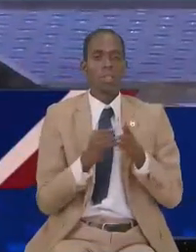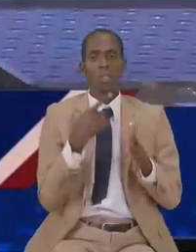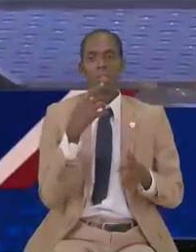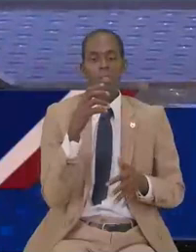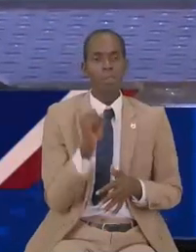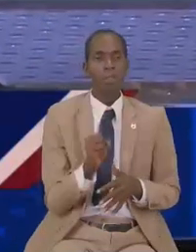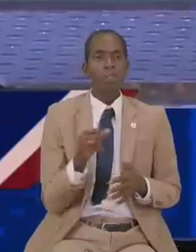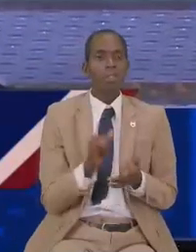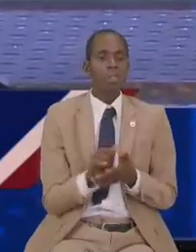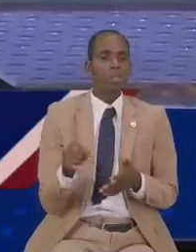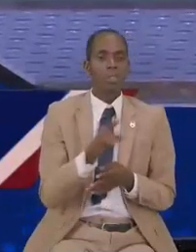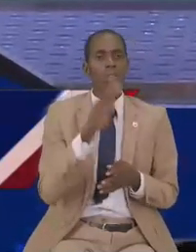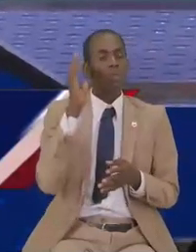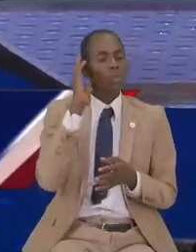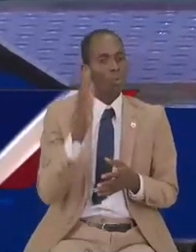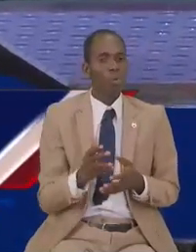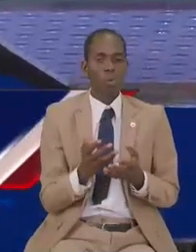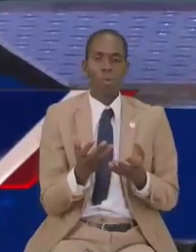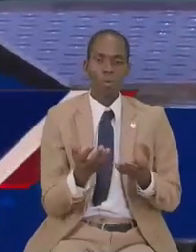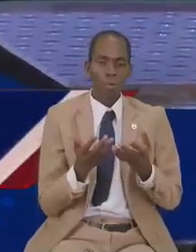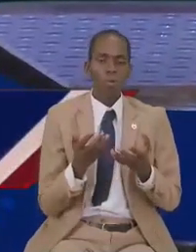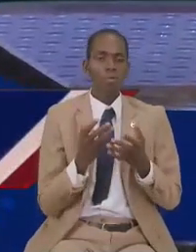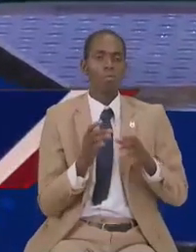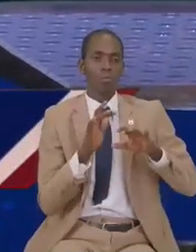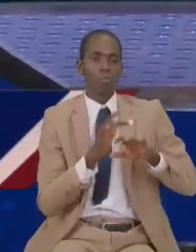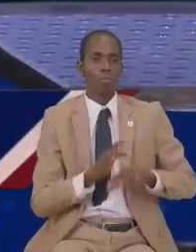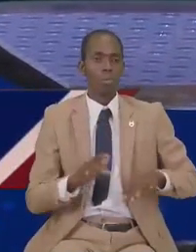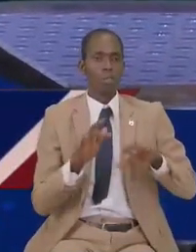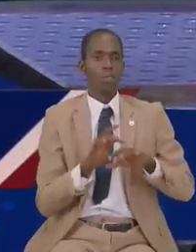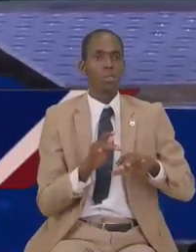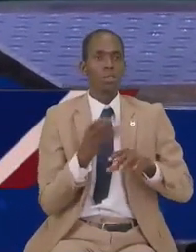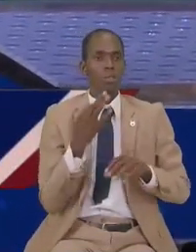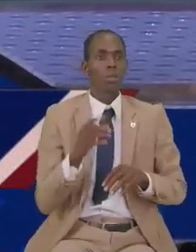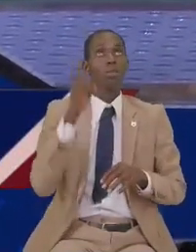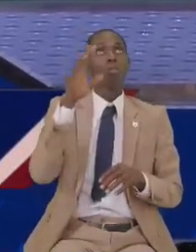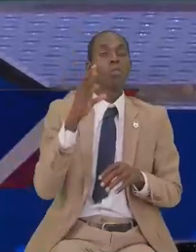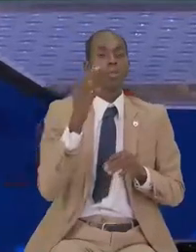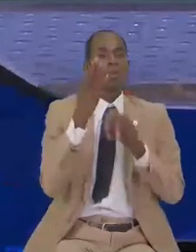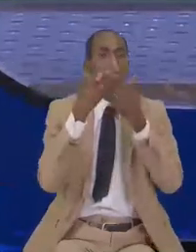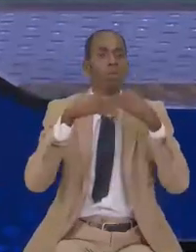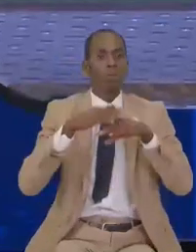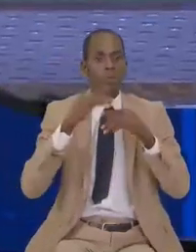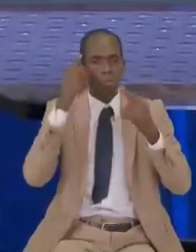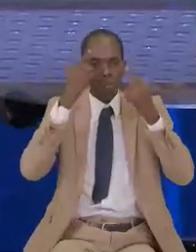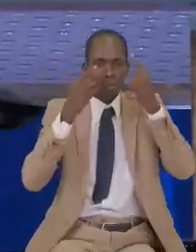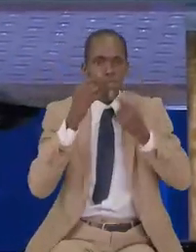Les engageant à implorer la miséricorde du Dieu des cieux, afin qu'on ne fît